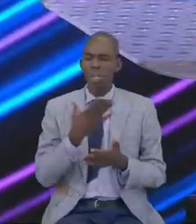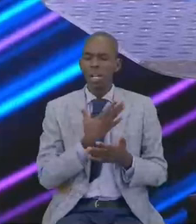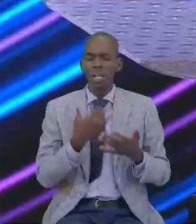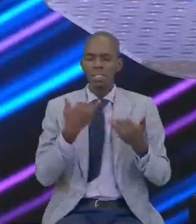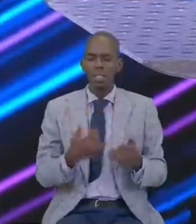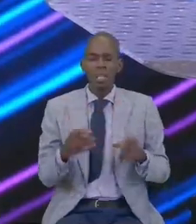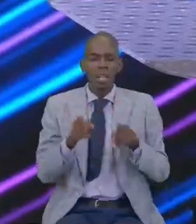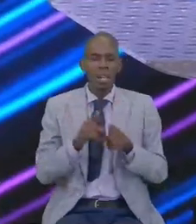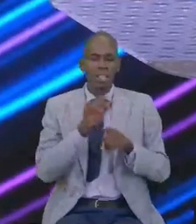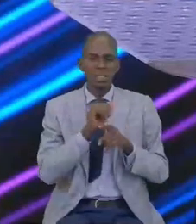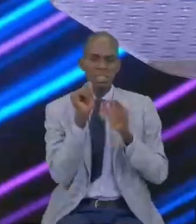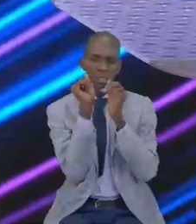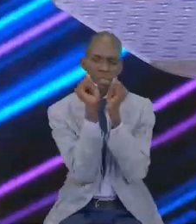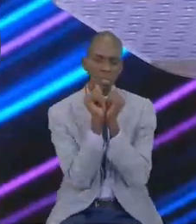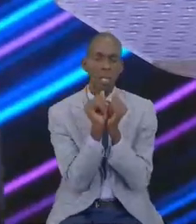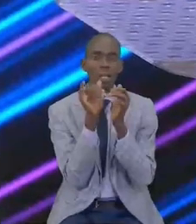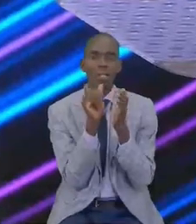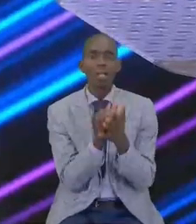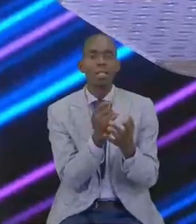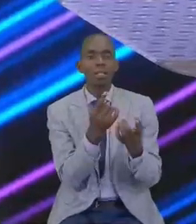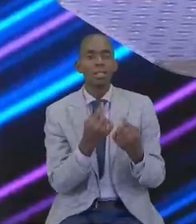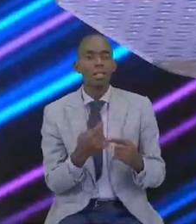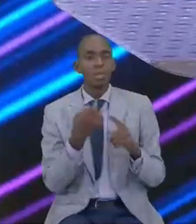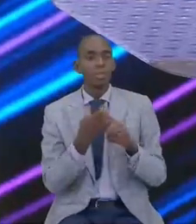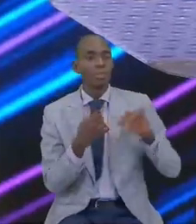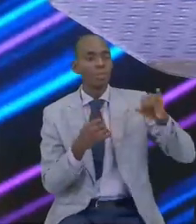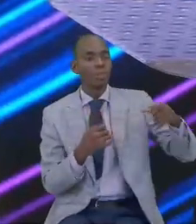qui sont venus de Juda. Mais